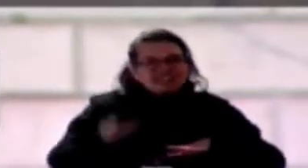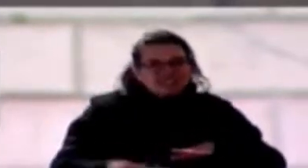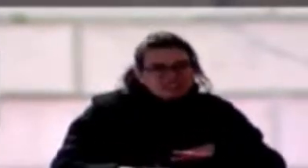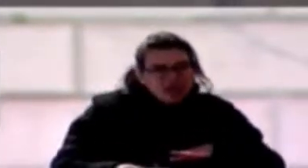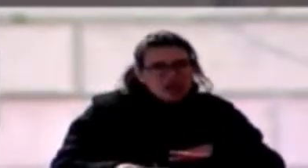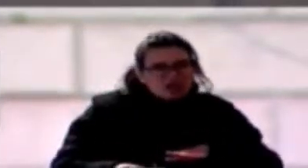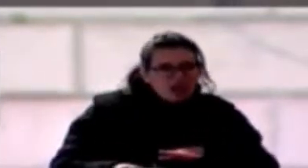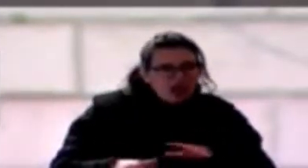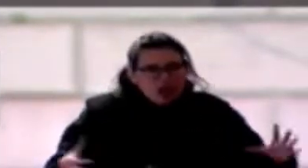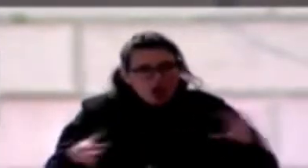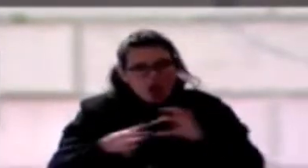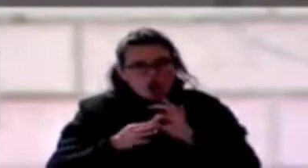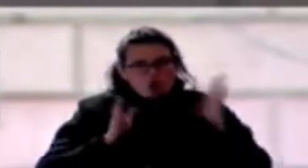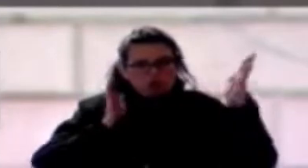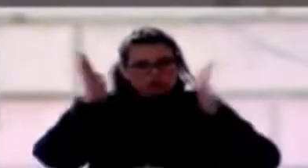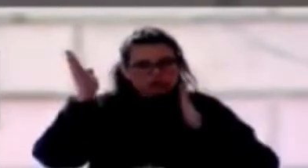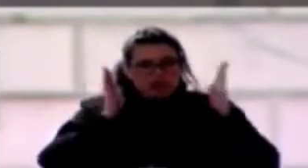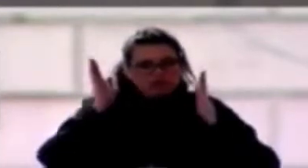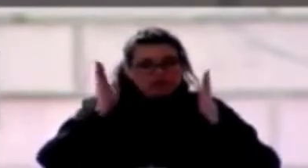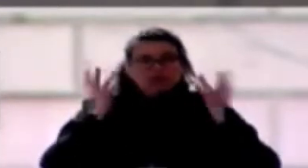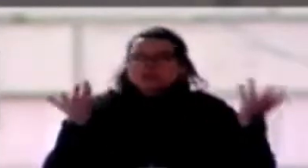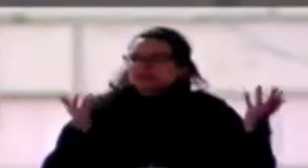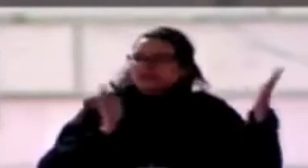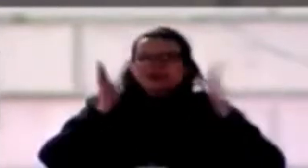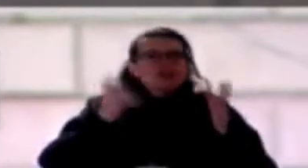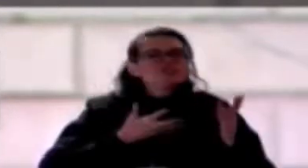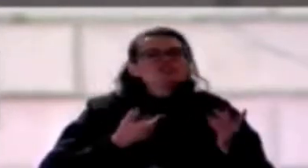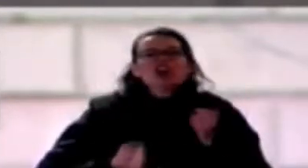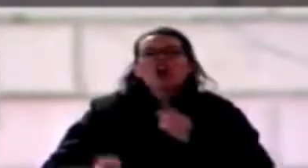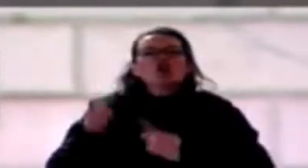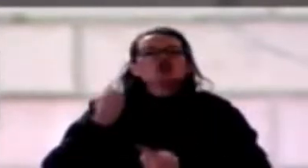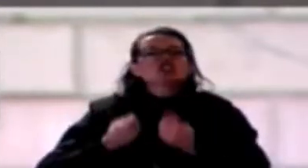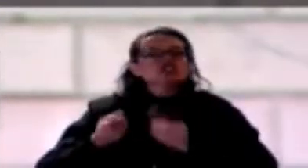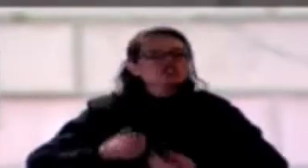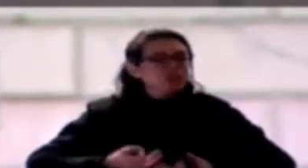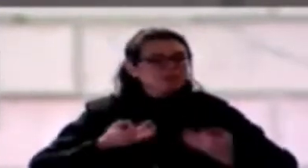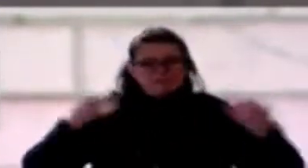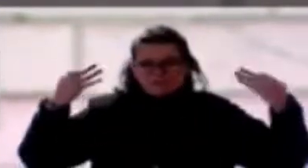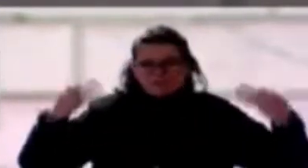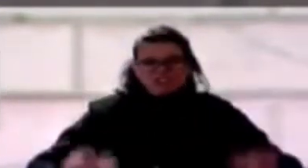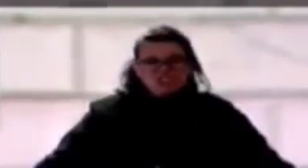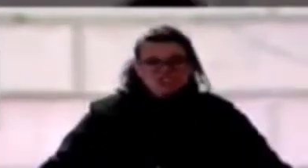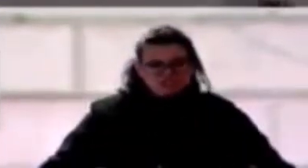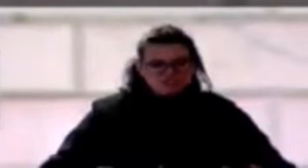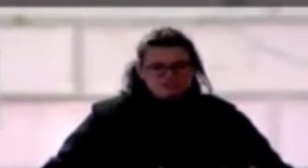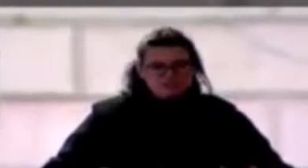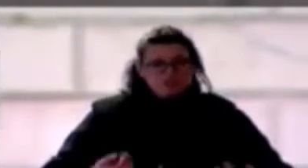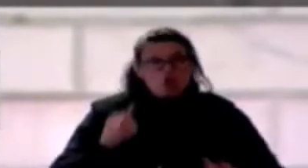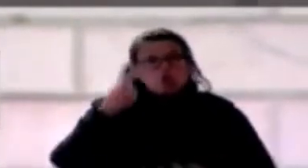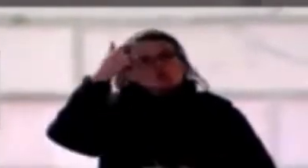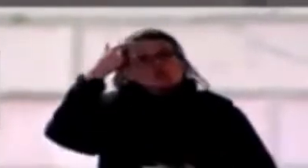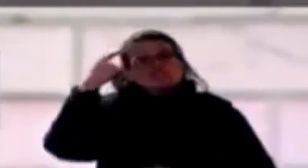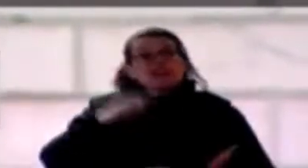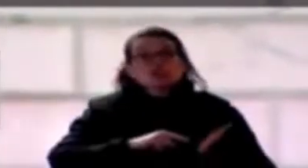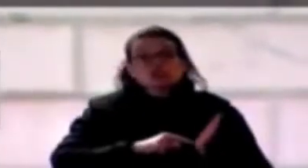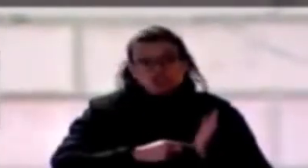una genesi ben precisa. La genesi è questa: se uno Stato di diritto,